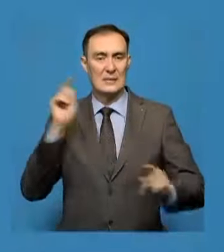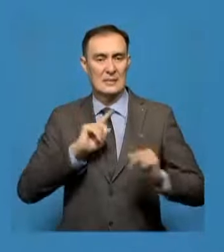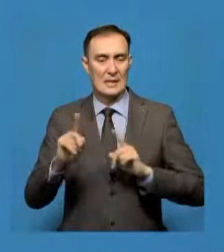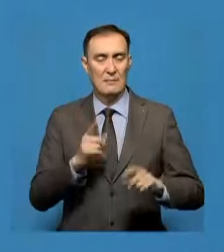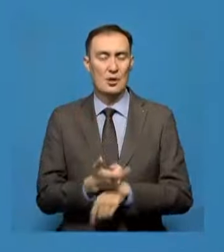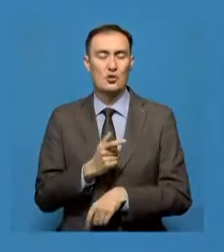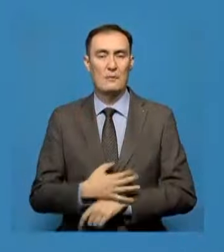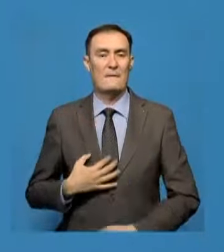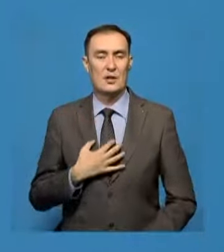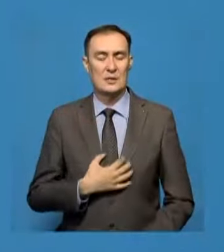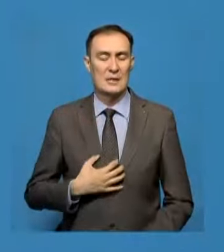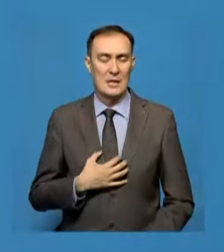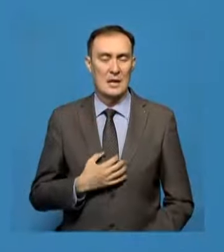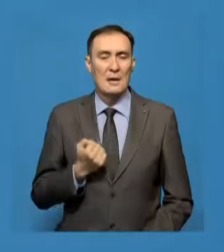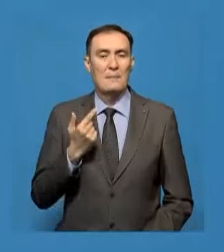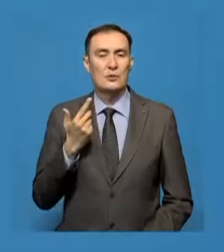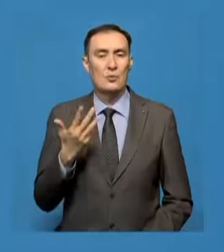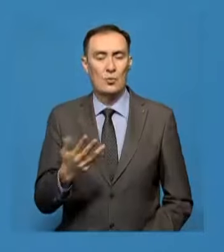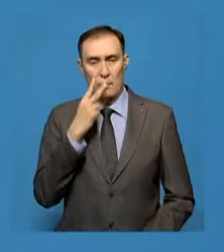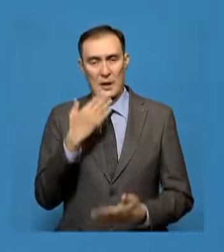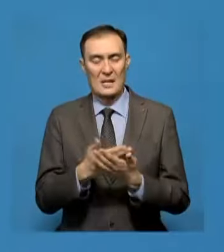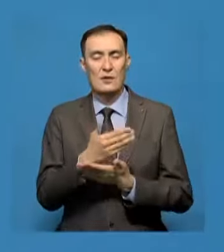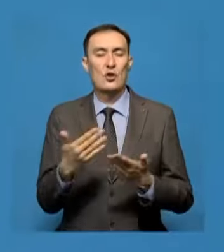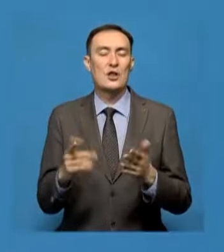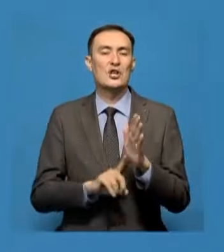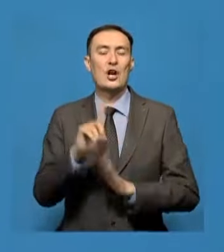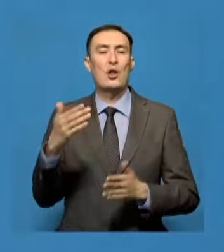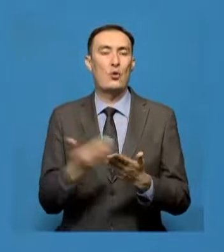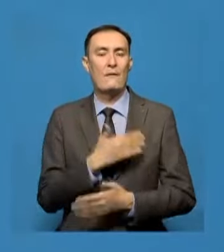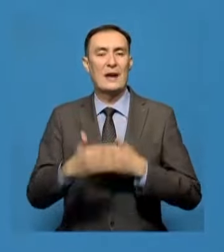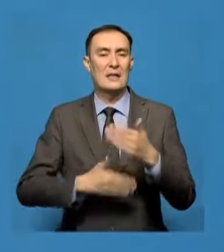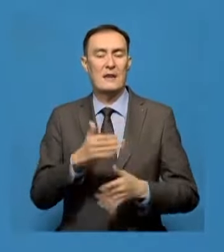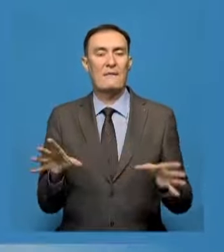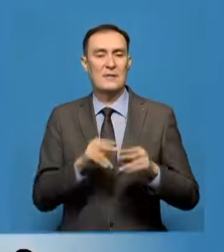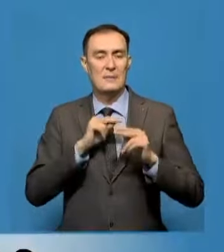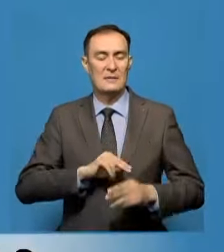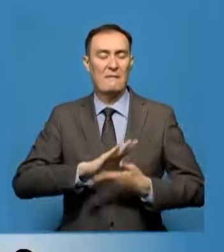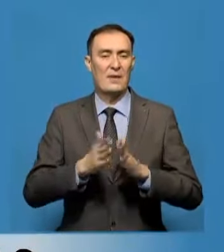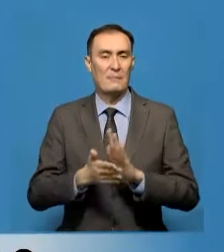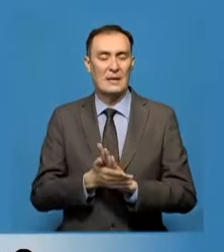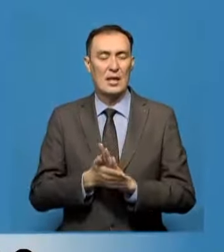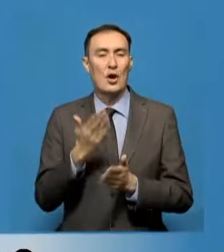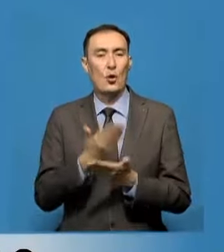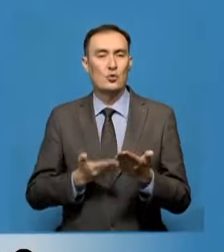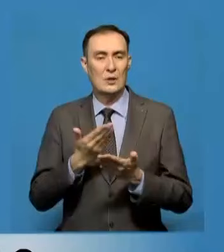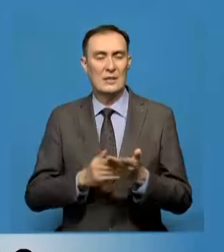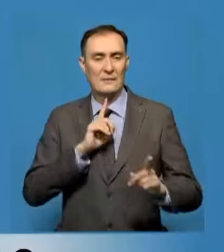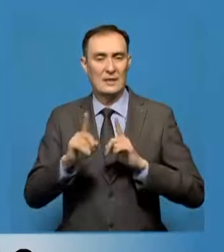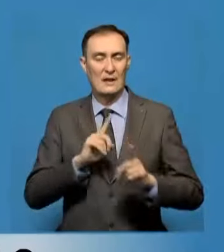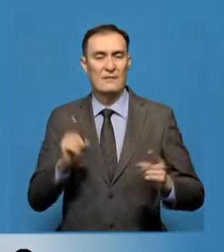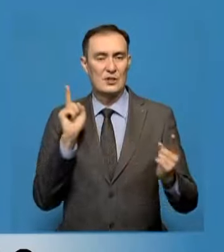особое значение, поскольку знаменует собой начало нового этапа взаимодействия в формате консультативных